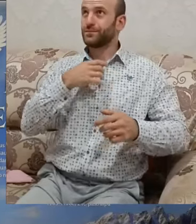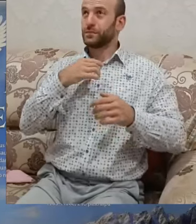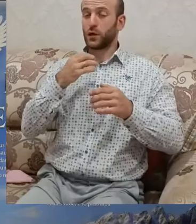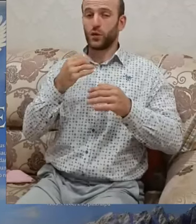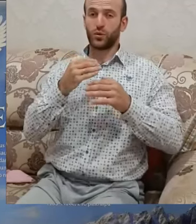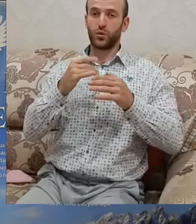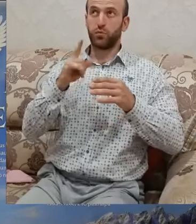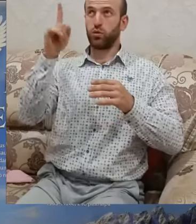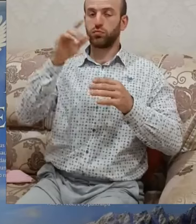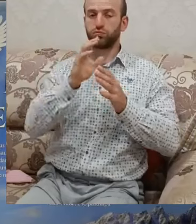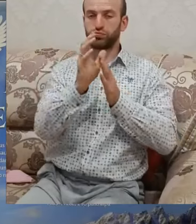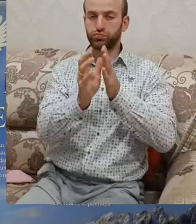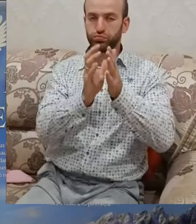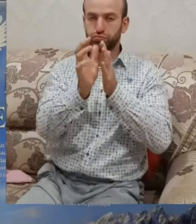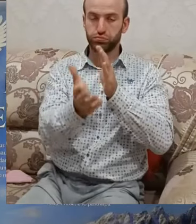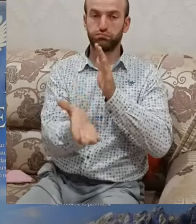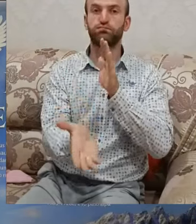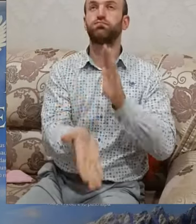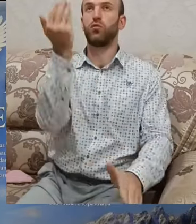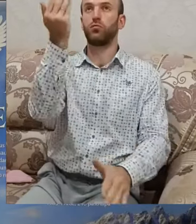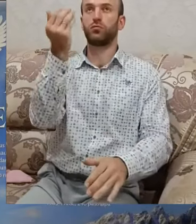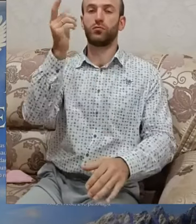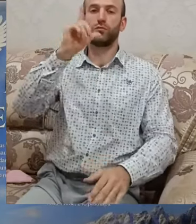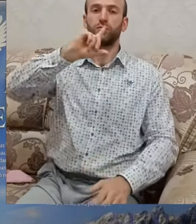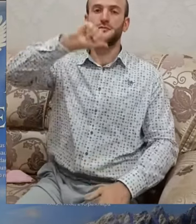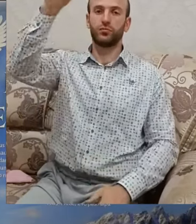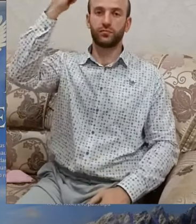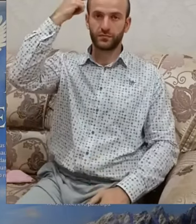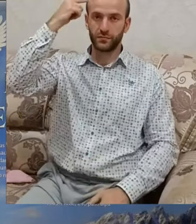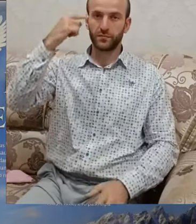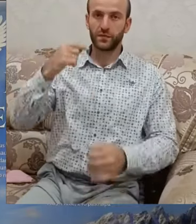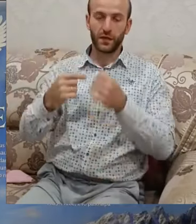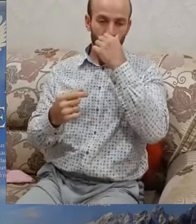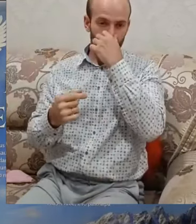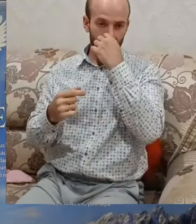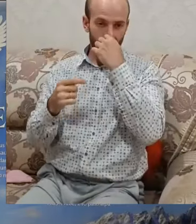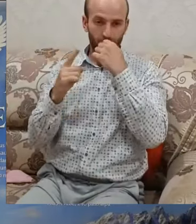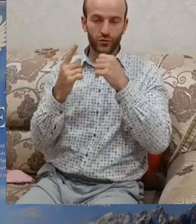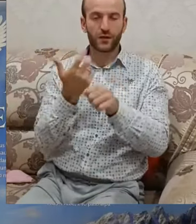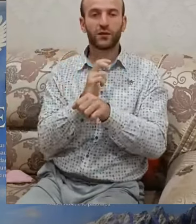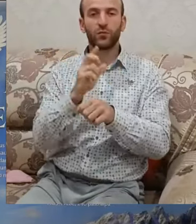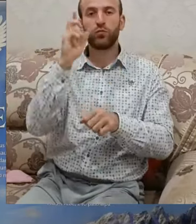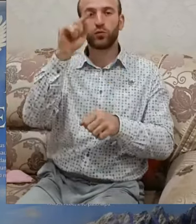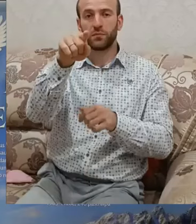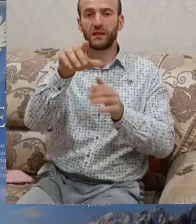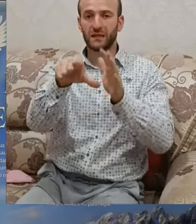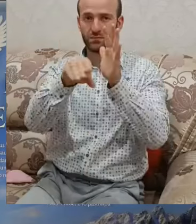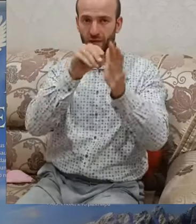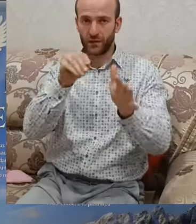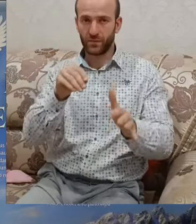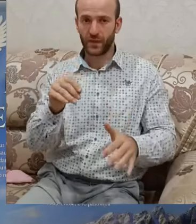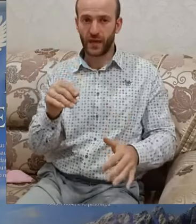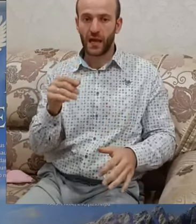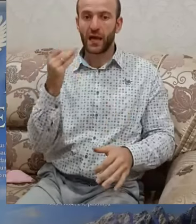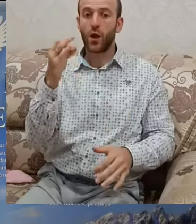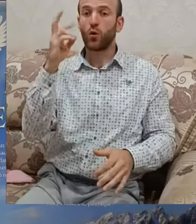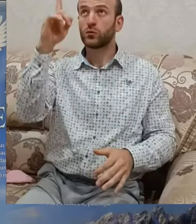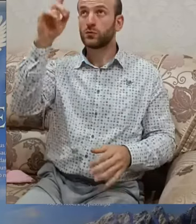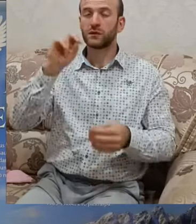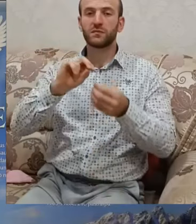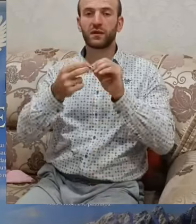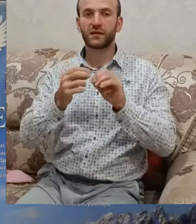Jis yra paslėptas žmogaus kūne. Он сокрыт в человеческом теле. Bet ką ši Шекино шлове даро? Но что делает эта слава Шекина?